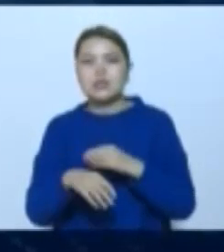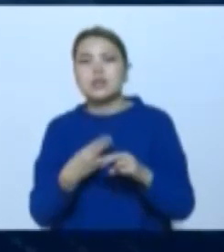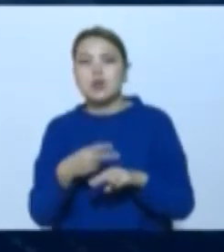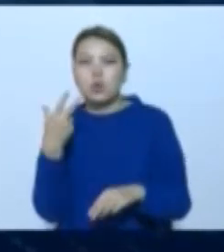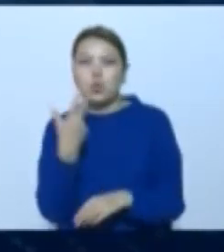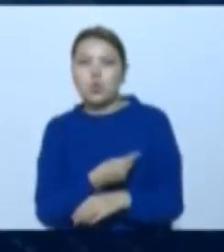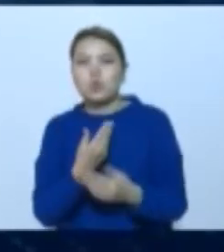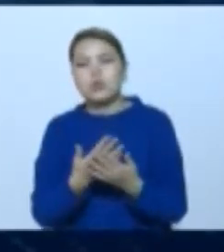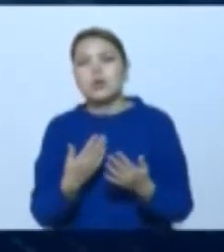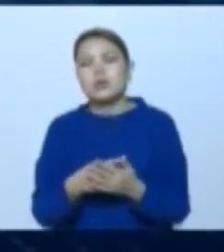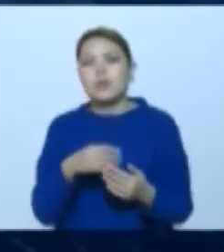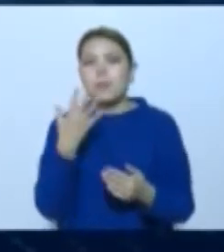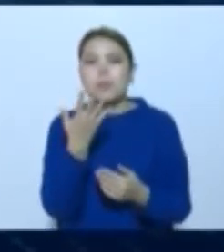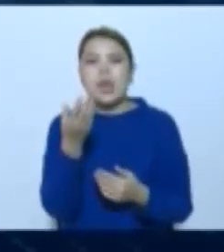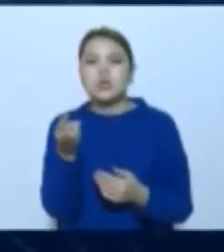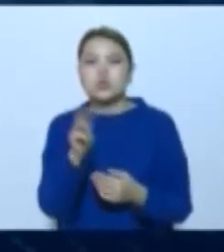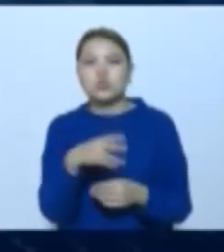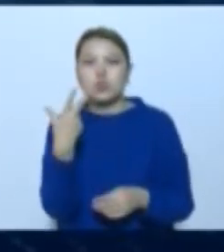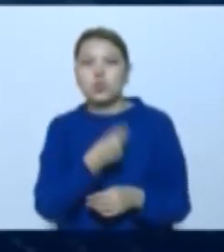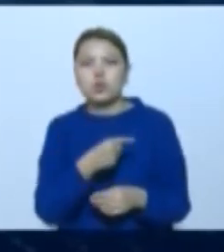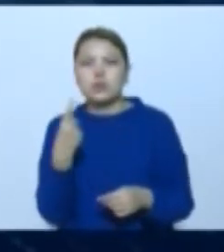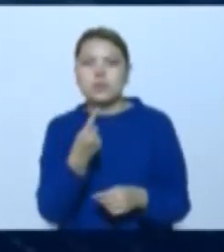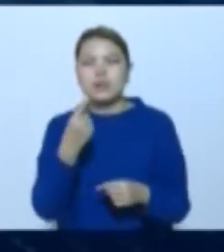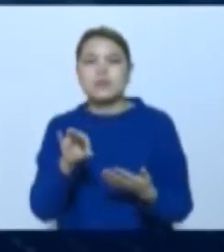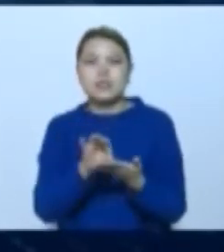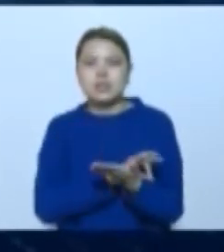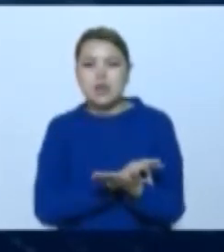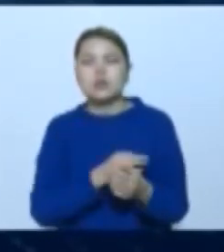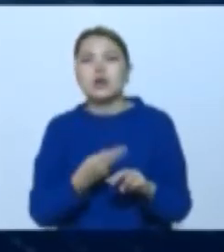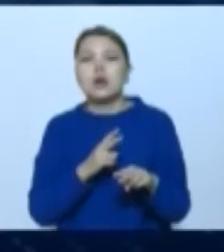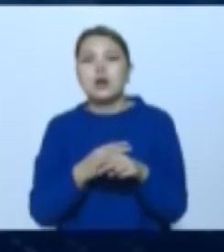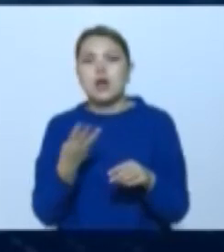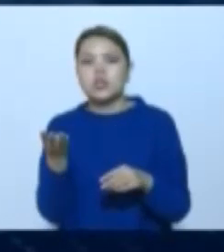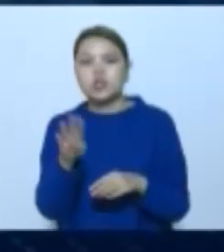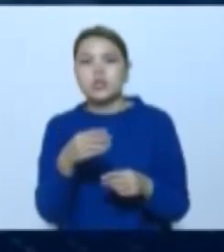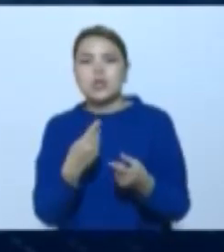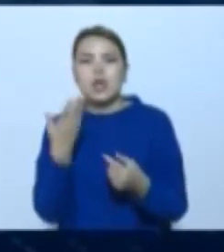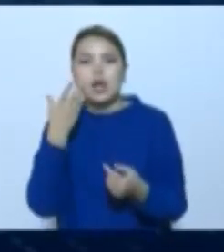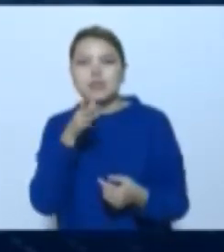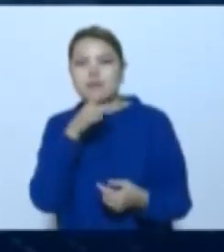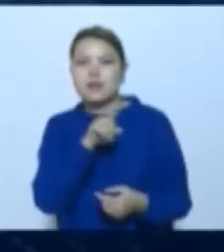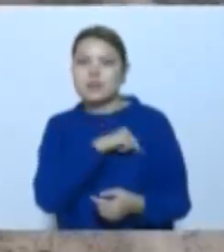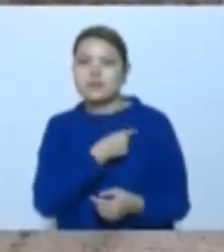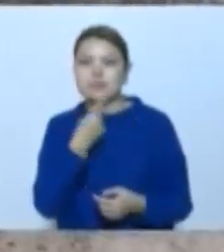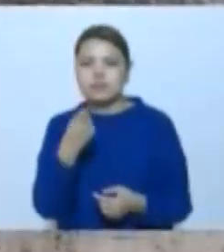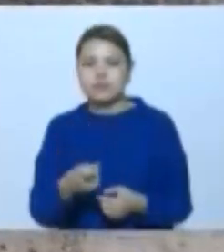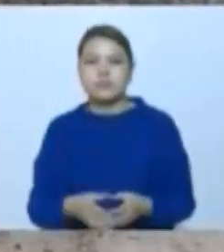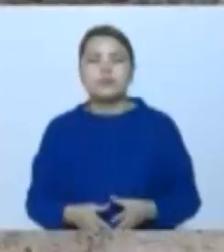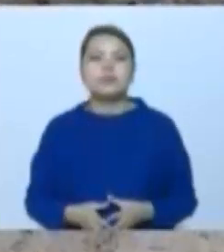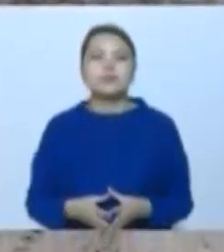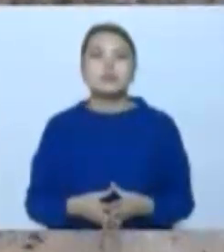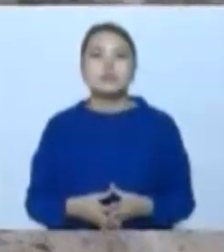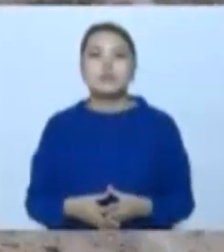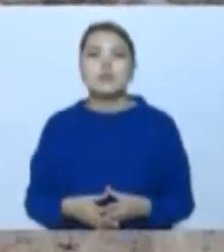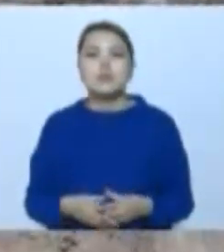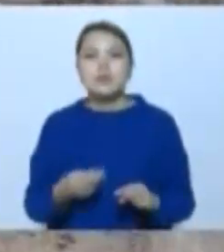делают 5 прививок против бешенства. Самое первое делается сразу после поступления. Остальные 4, когда скажет врач. Об участившихся